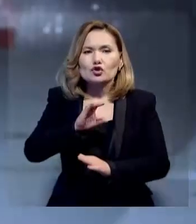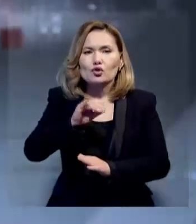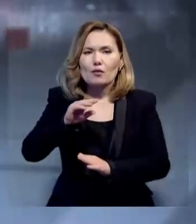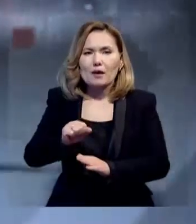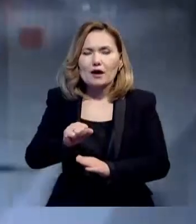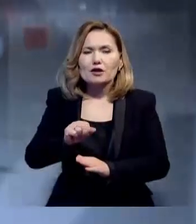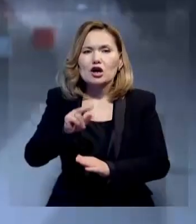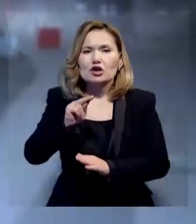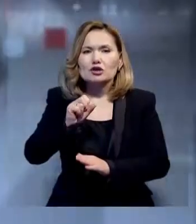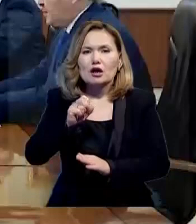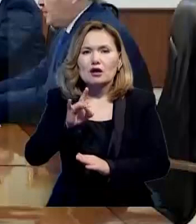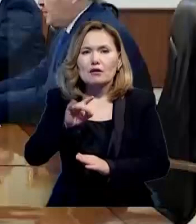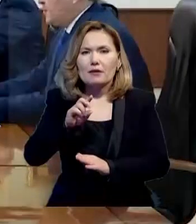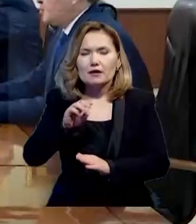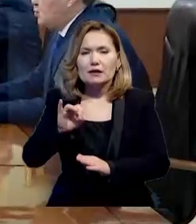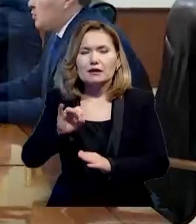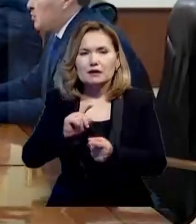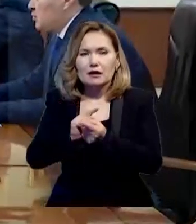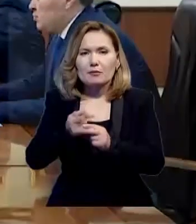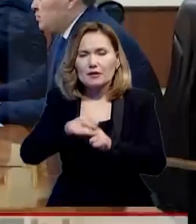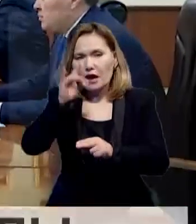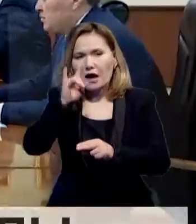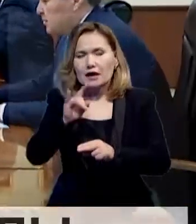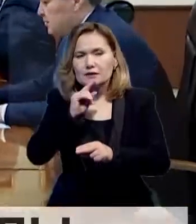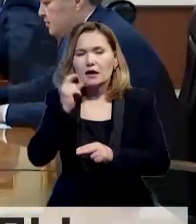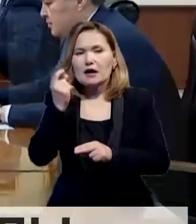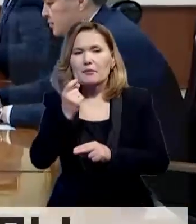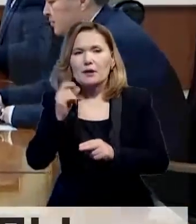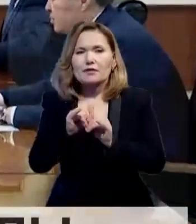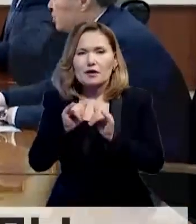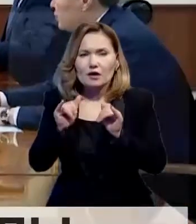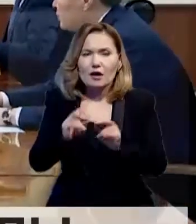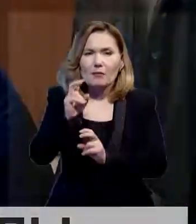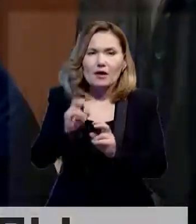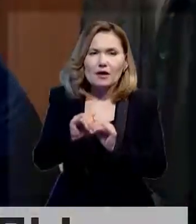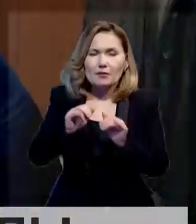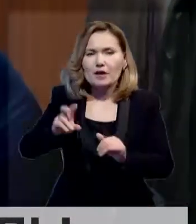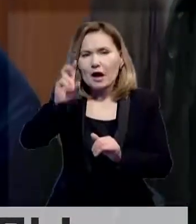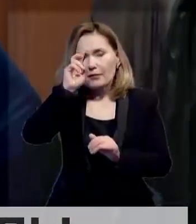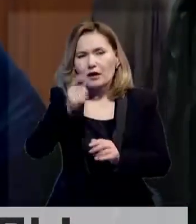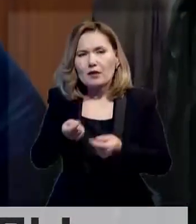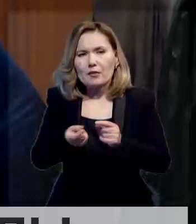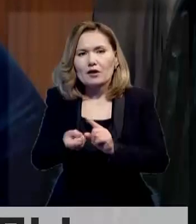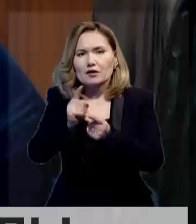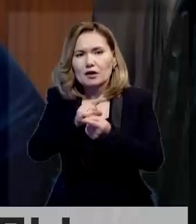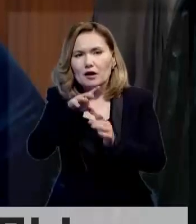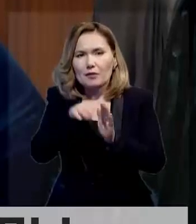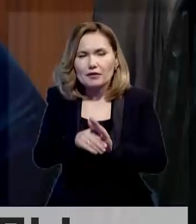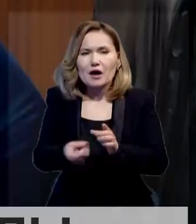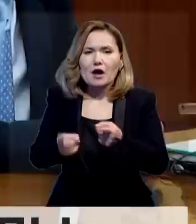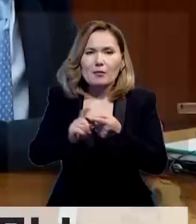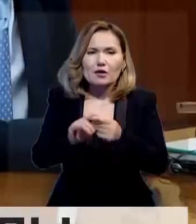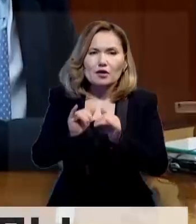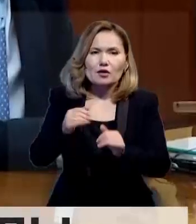Сума Чакрабартимен кездесті. Тараптар ел экономикасының түрлі секторларын дамыту, мемлекеттік басқаруды реформалау және